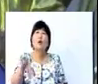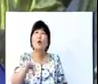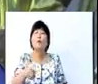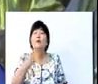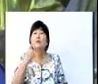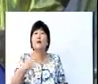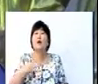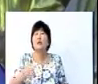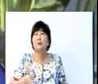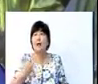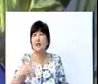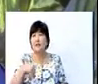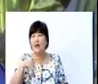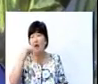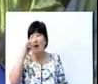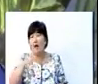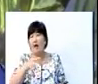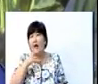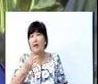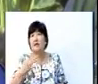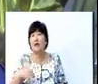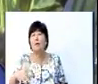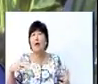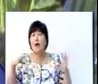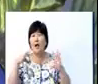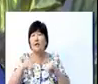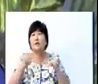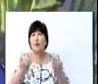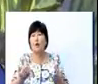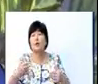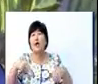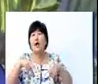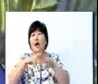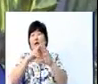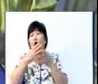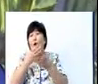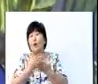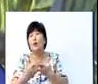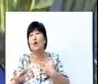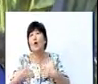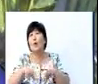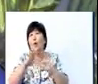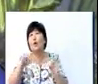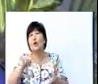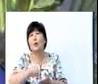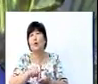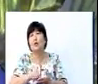десе қазақтың әлембай баласы кеп осы Астанаға өзінің өнерін көрсетіп жатыр.